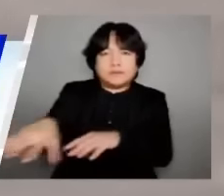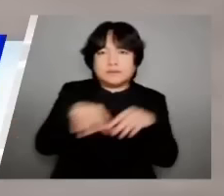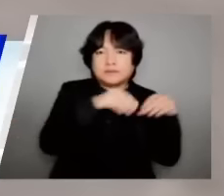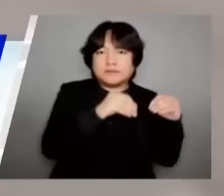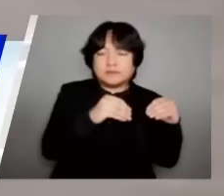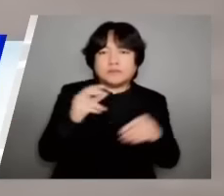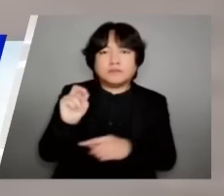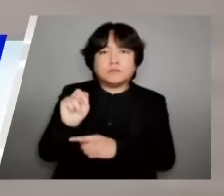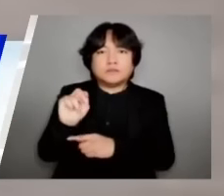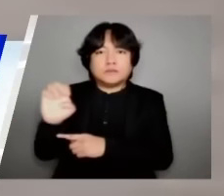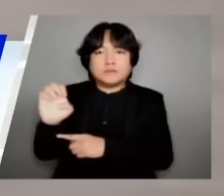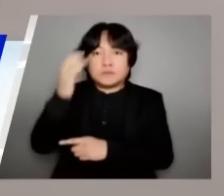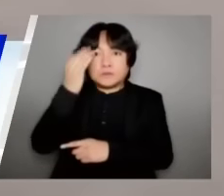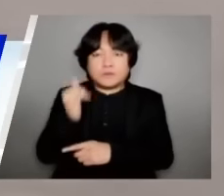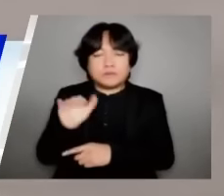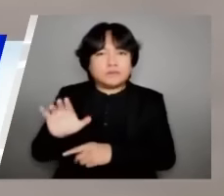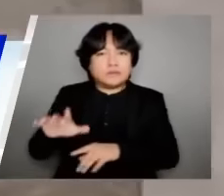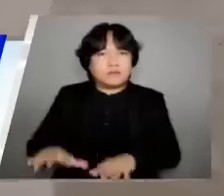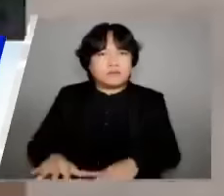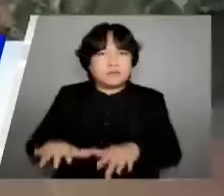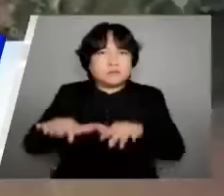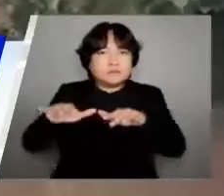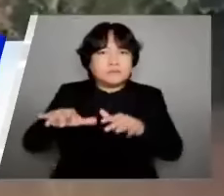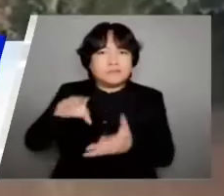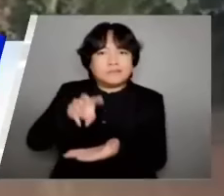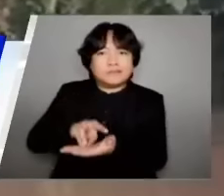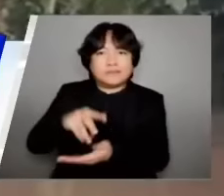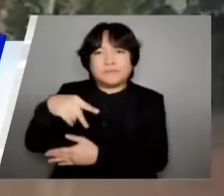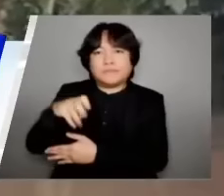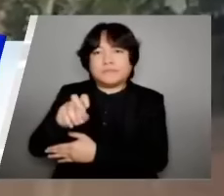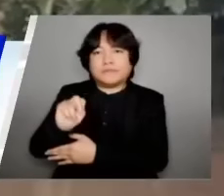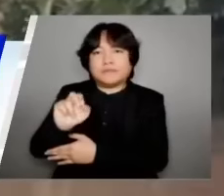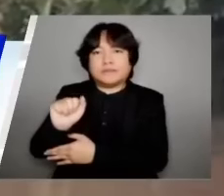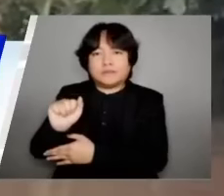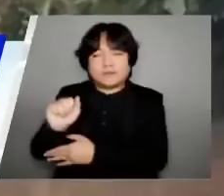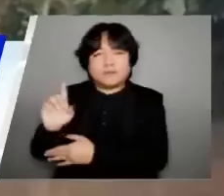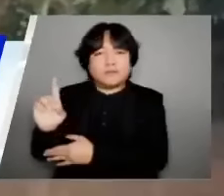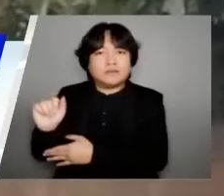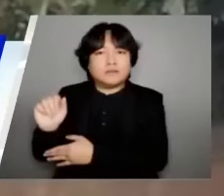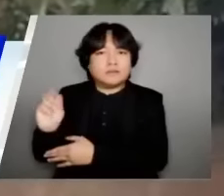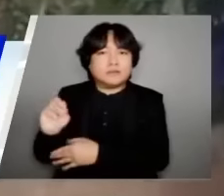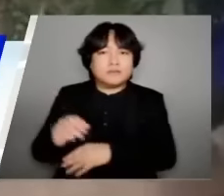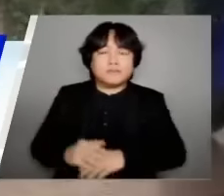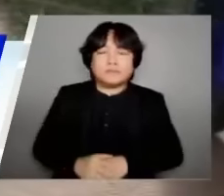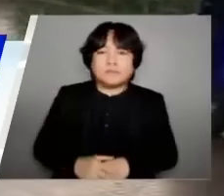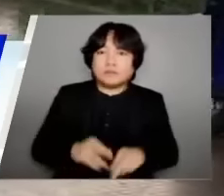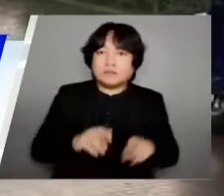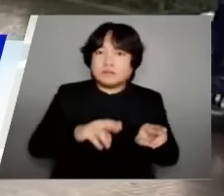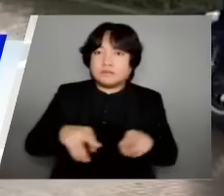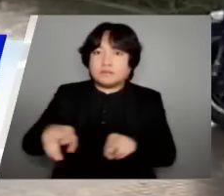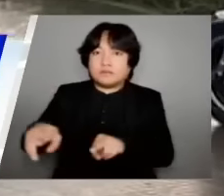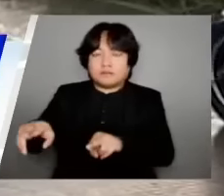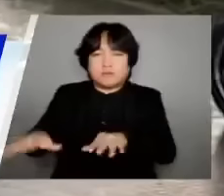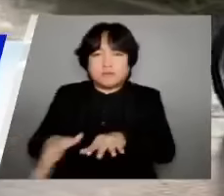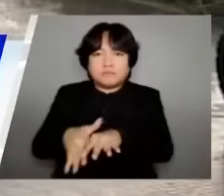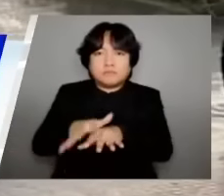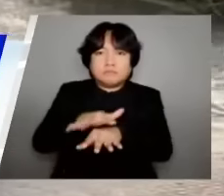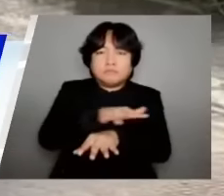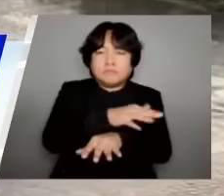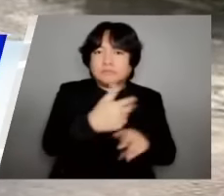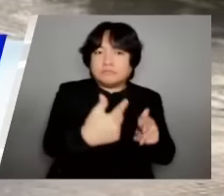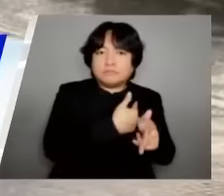ng tubig mula sa Peñaranda Dam. Umapaw din ang ilog kaya hindi muna nadaanan ang mga kalsada sa